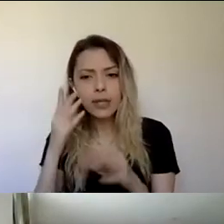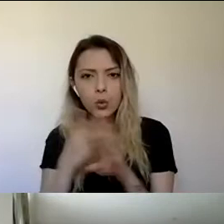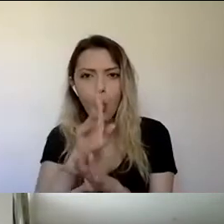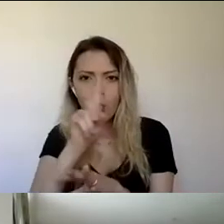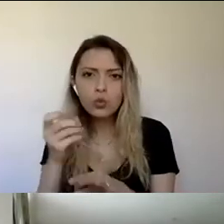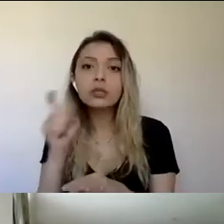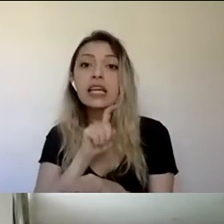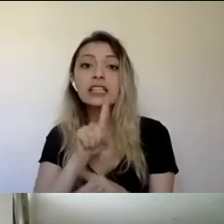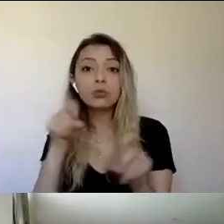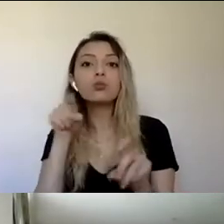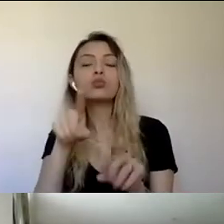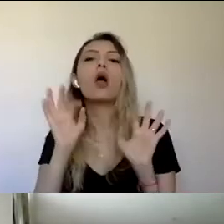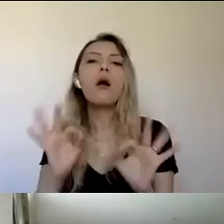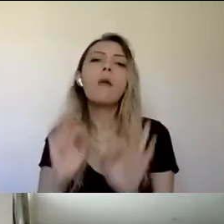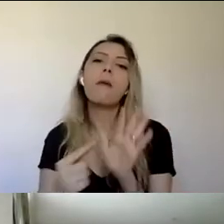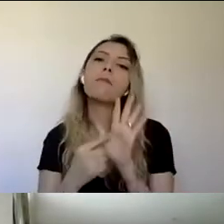göstermek durumundasınız ki